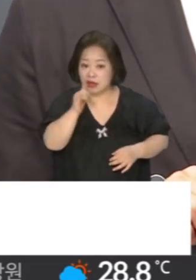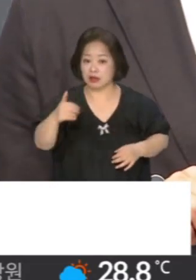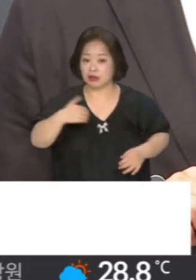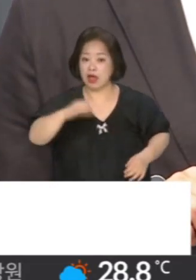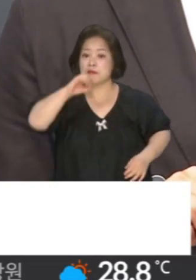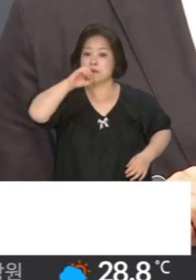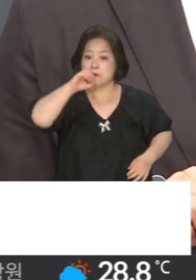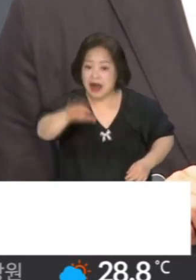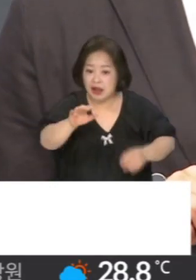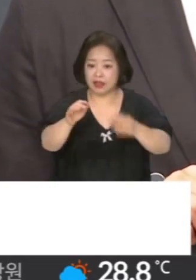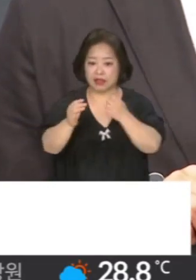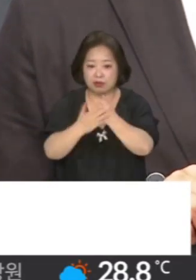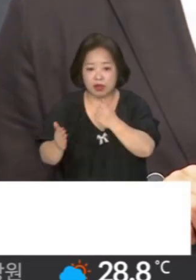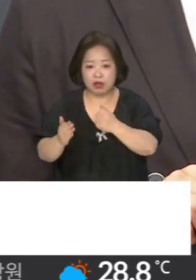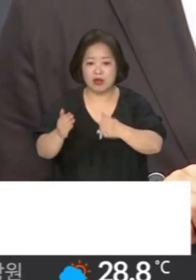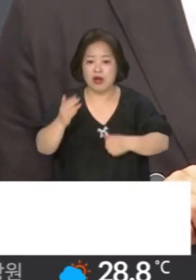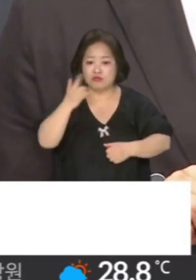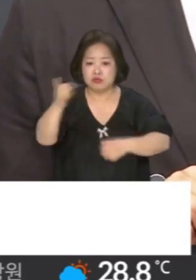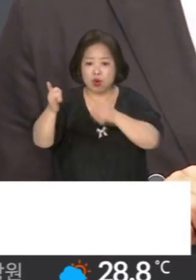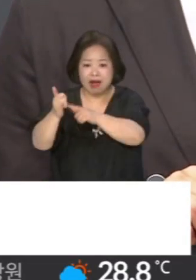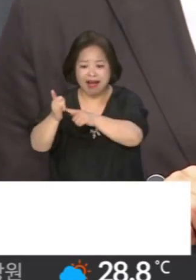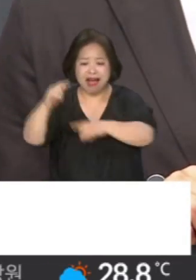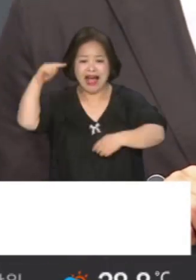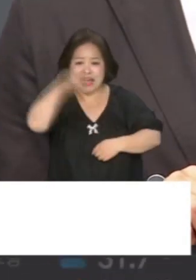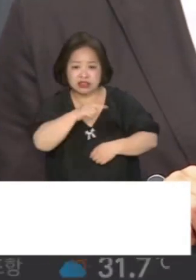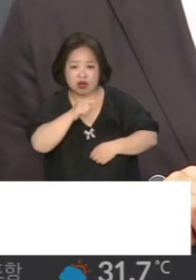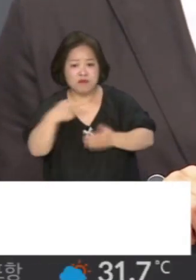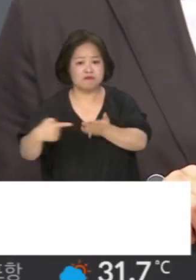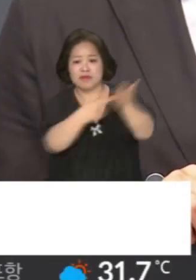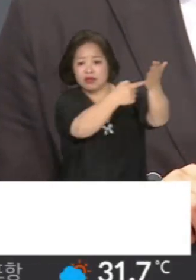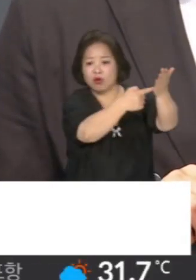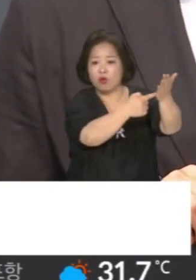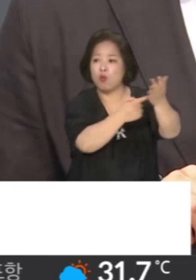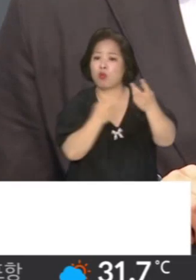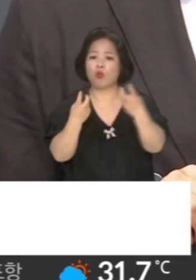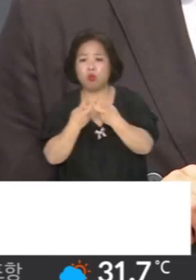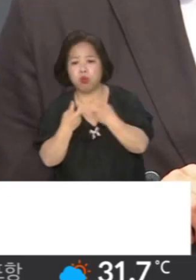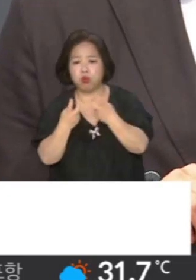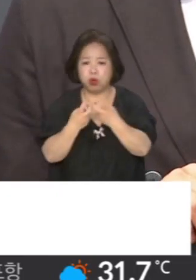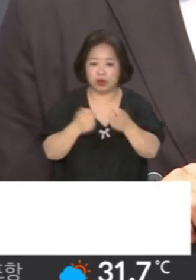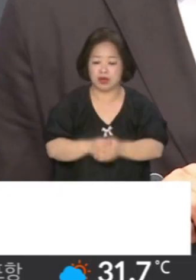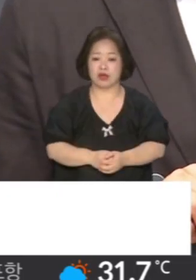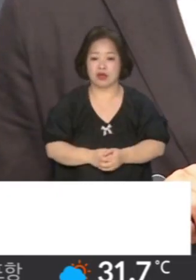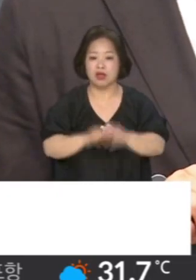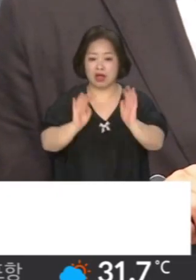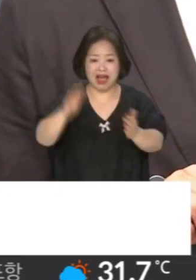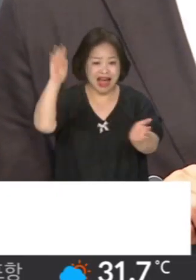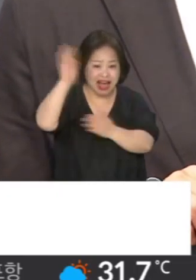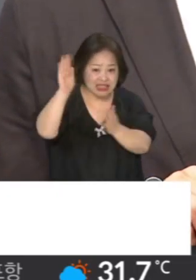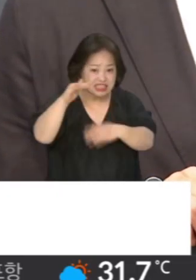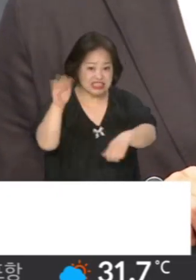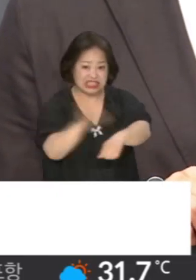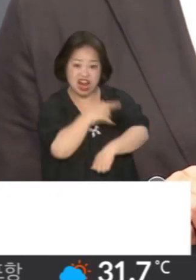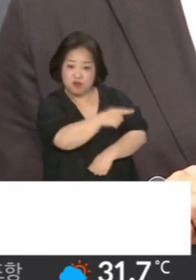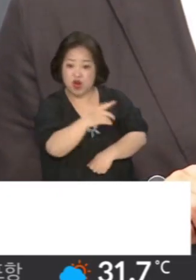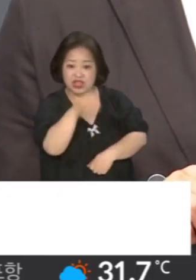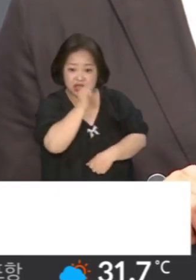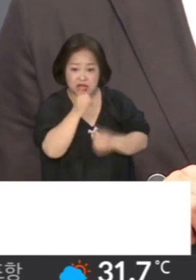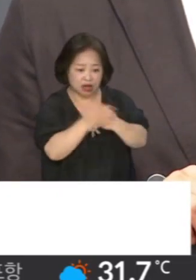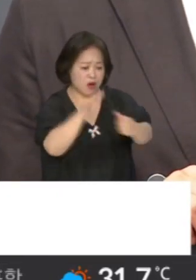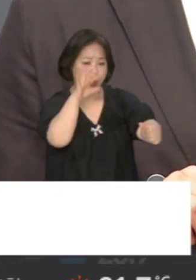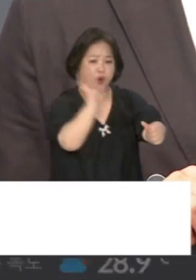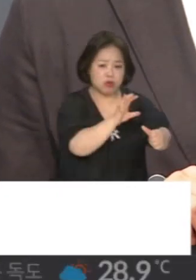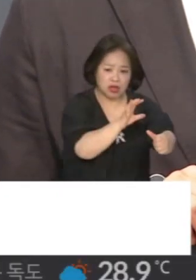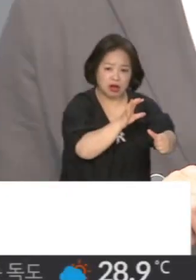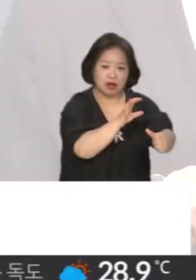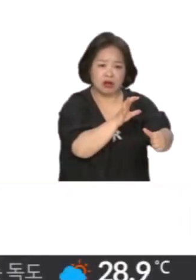말로 학부모가 악성 민원을 넣으면 어떡하지? 오늘 학생이 문제 행동을 시도했는데 아동학대로 나를